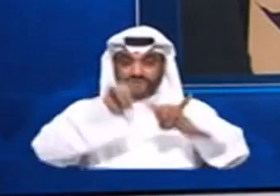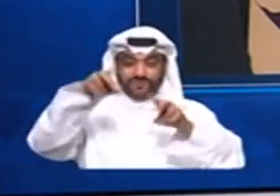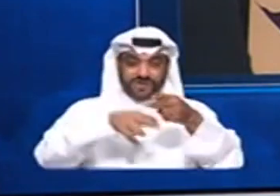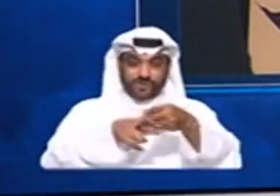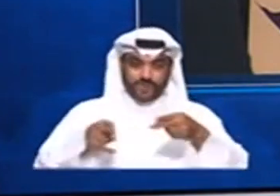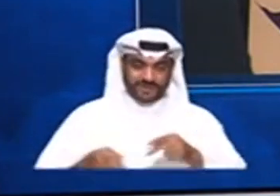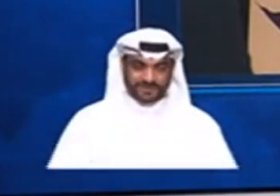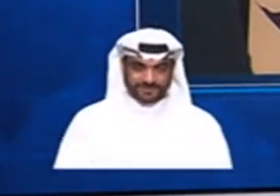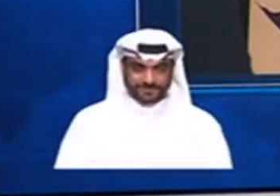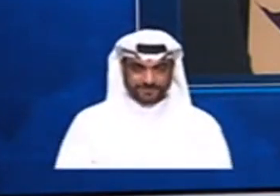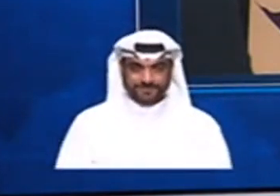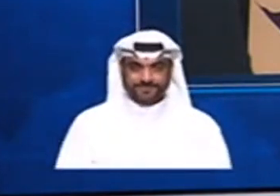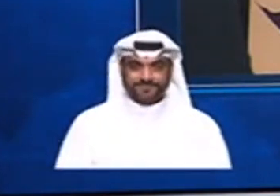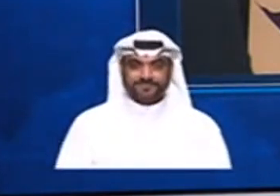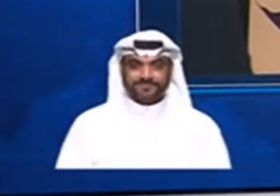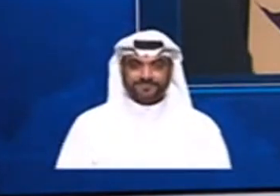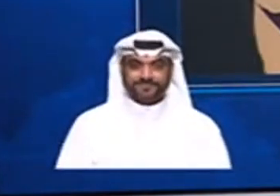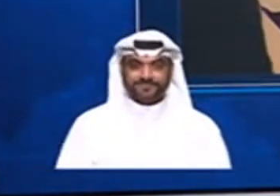الكويت.